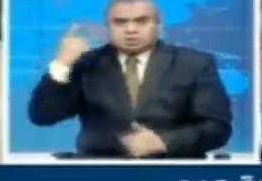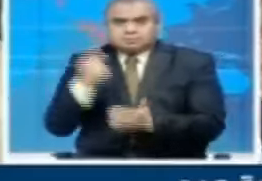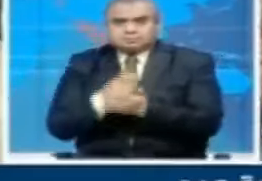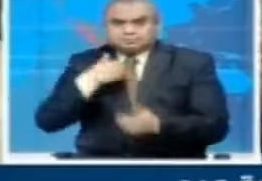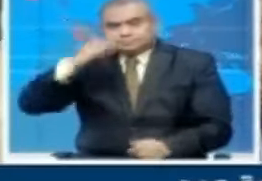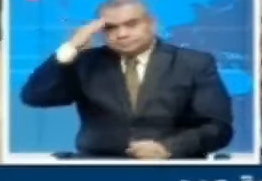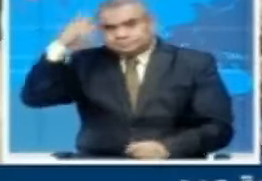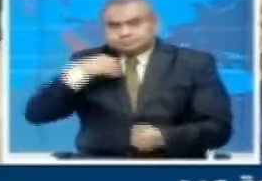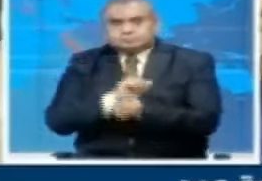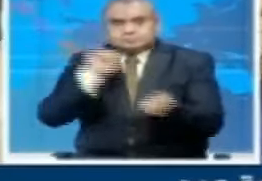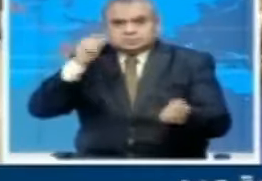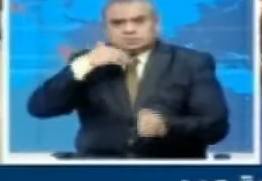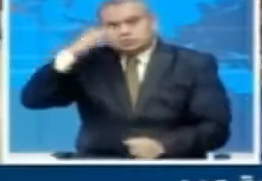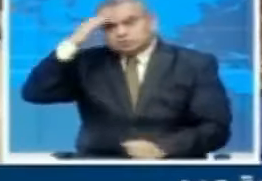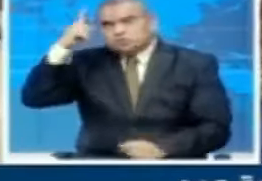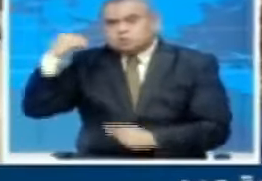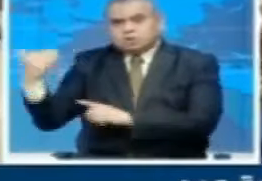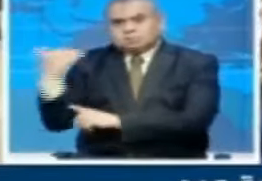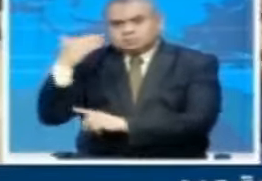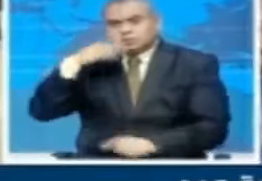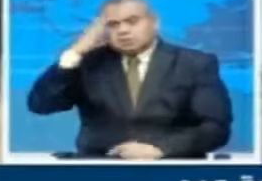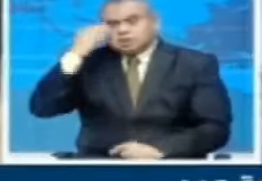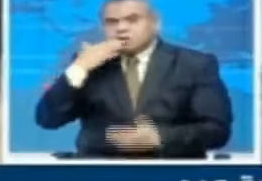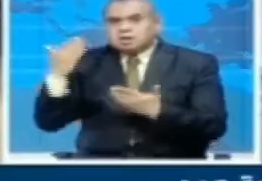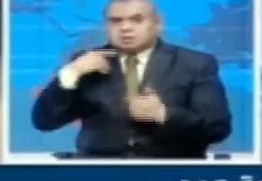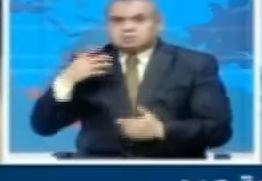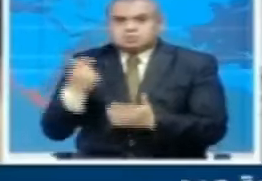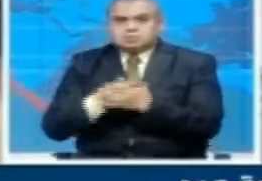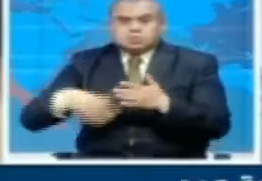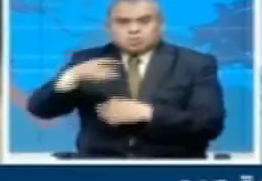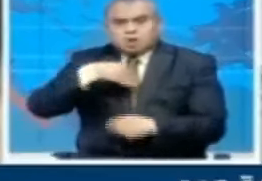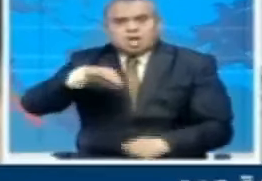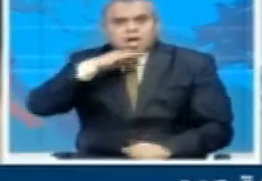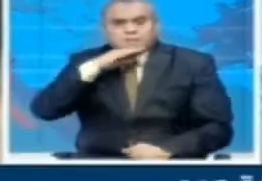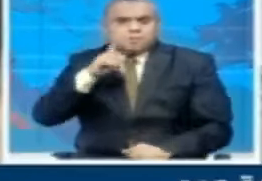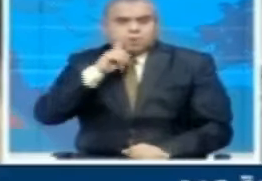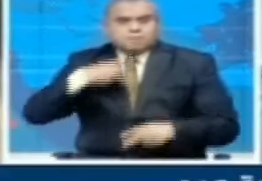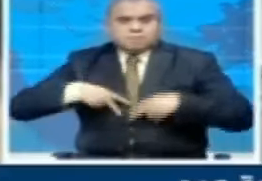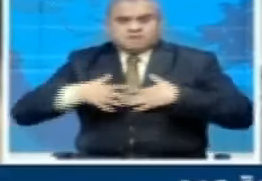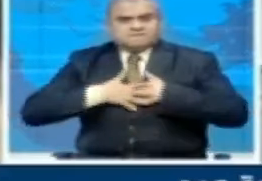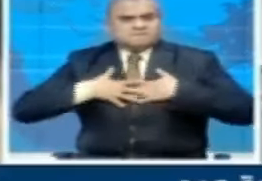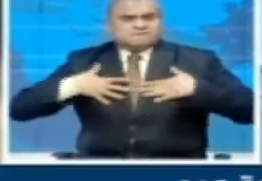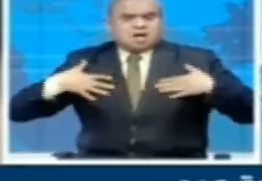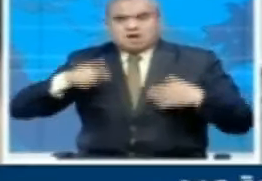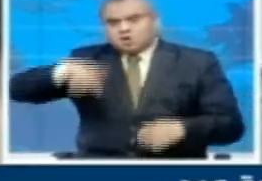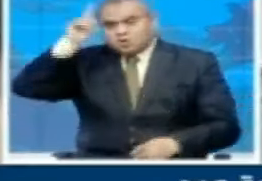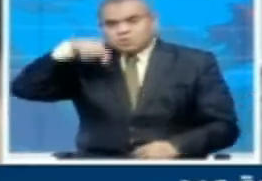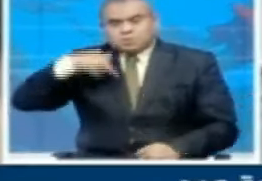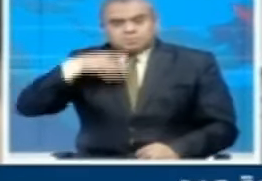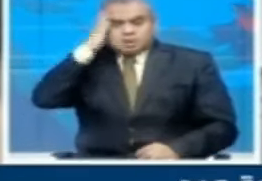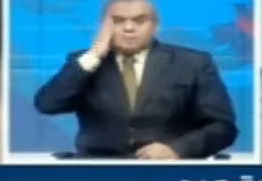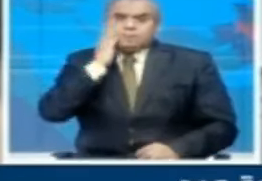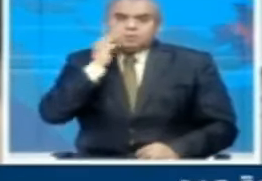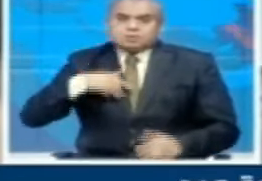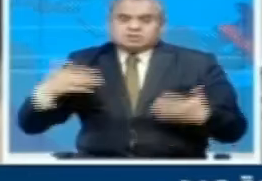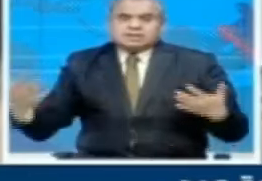خليتني راجل، وربنا يخليك لنا وما يحرمناش منك يا رب. فرح كل أم وكل أب النهاردة،